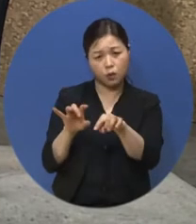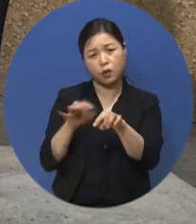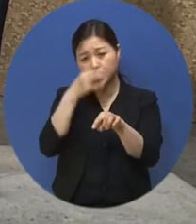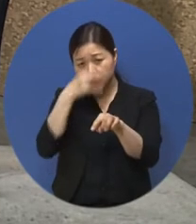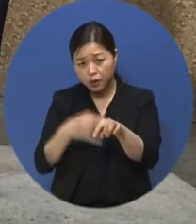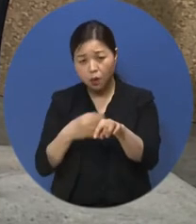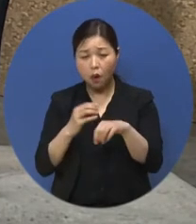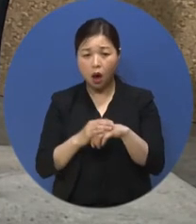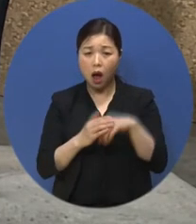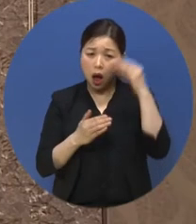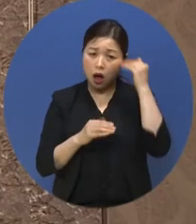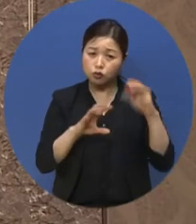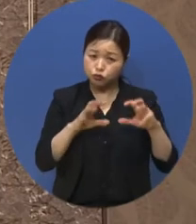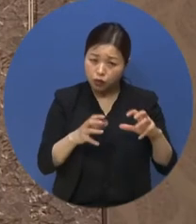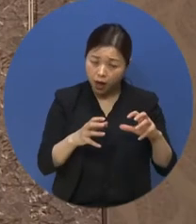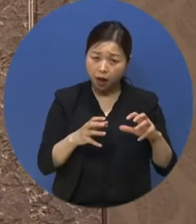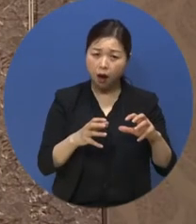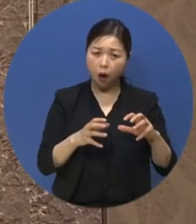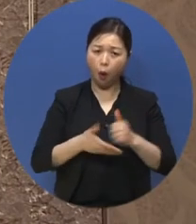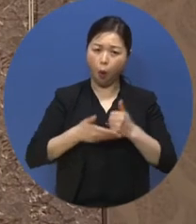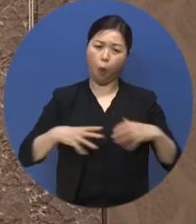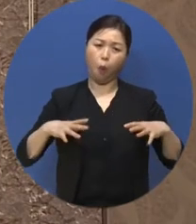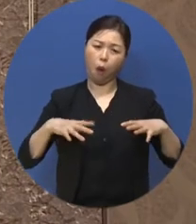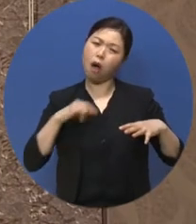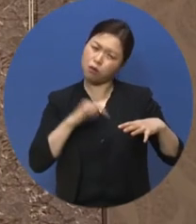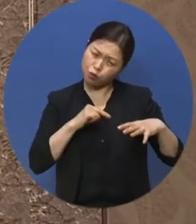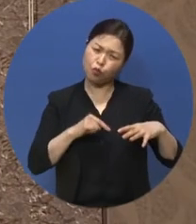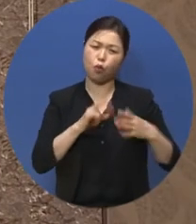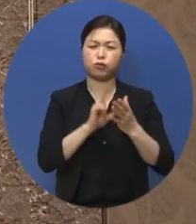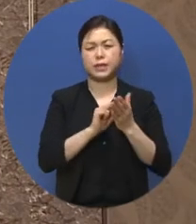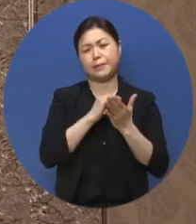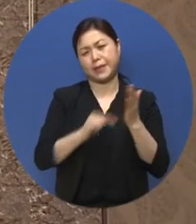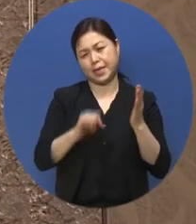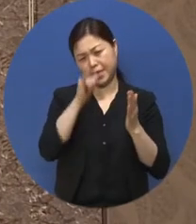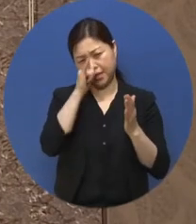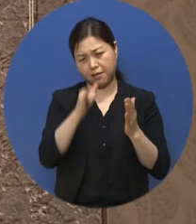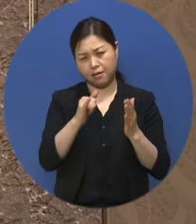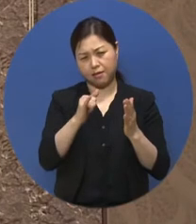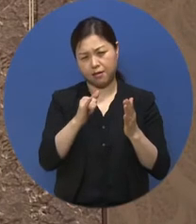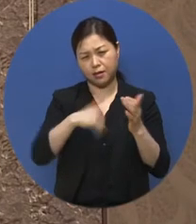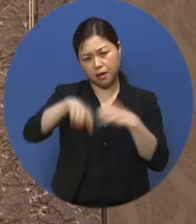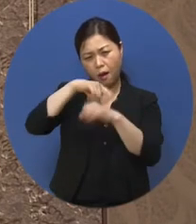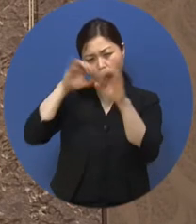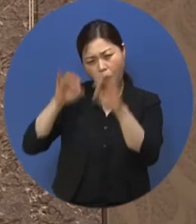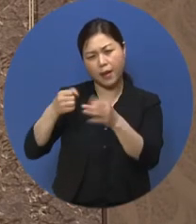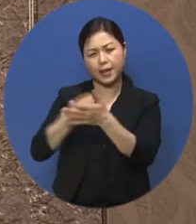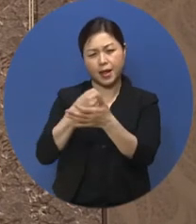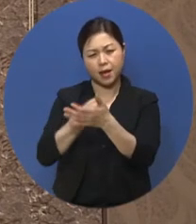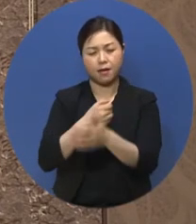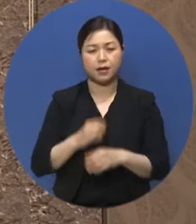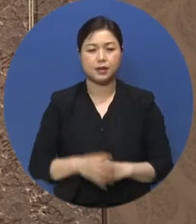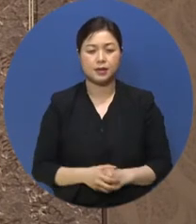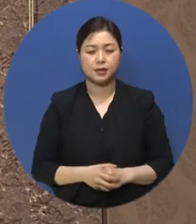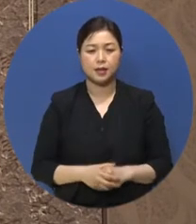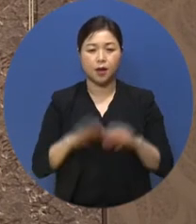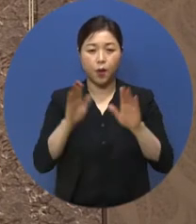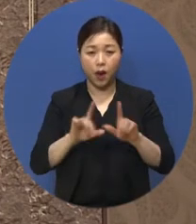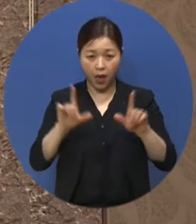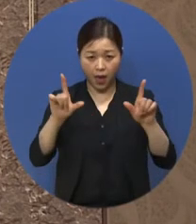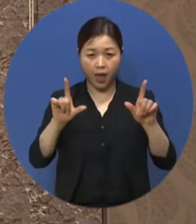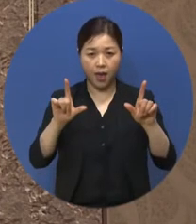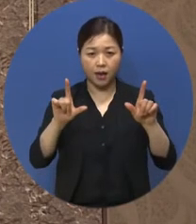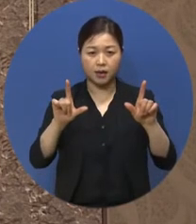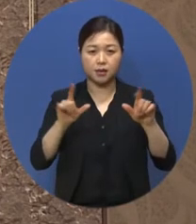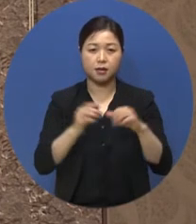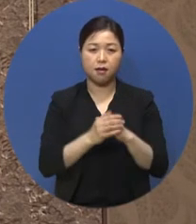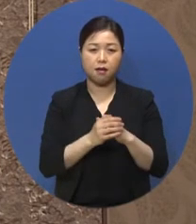우리나라 국위 선양하는 데도 문제가 있지 그럼요. 않습니까? 그래서 그런 건 좀 안타까운 부분이 있습니다. 그래서 네. 올해 뭐